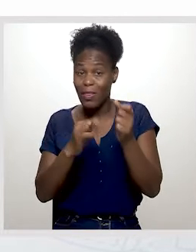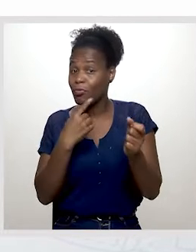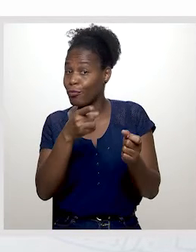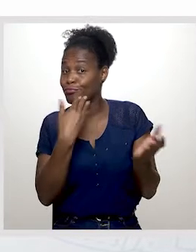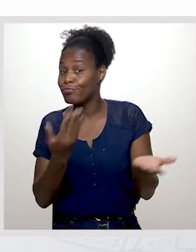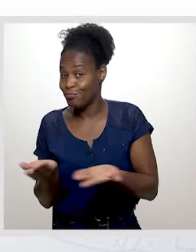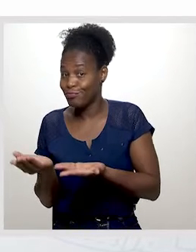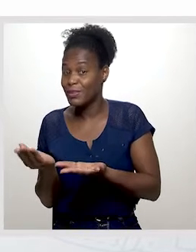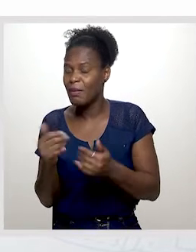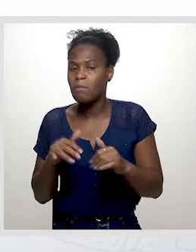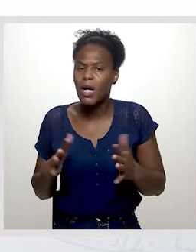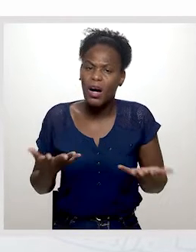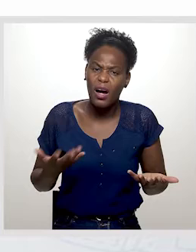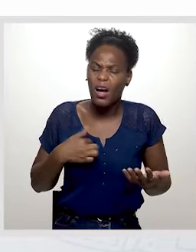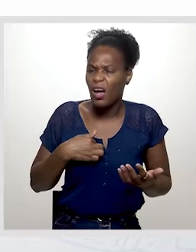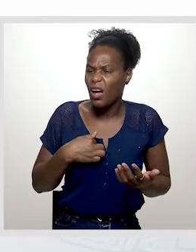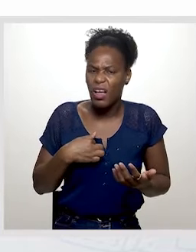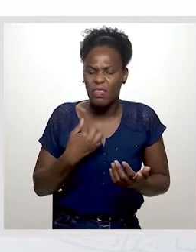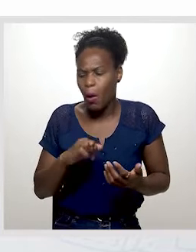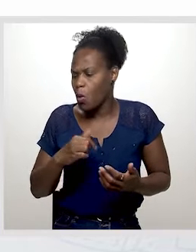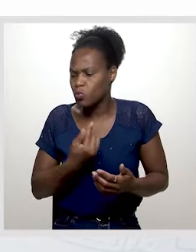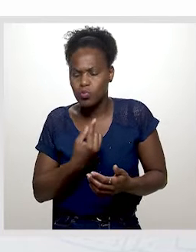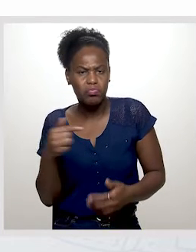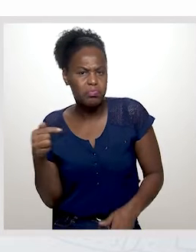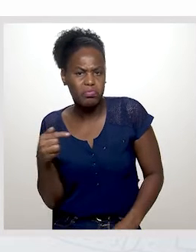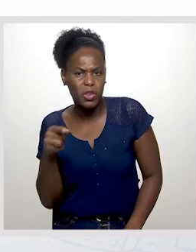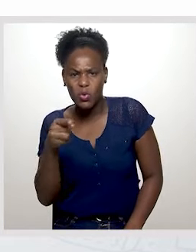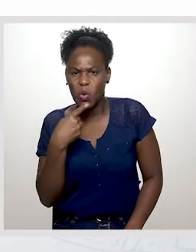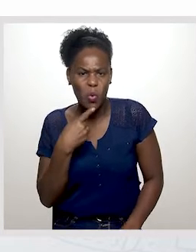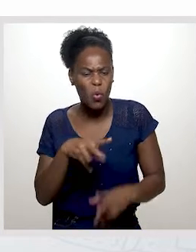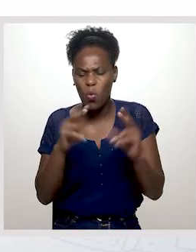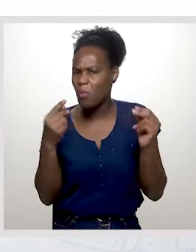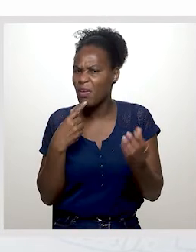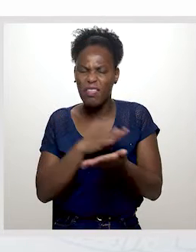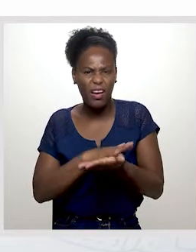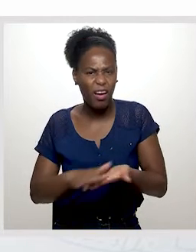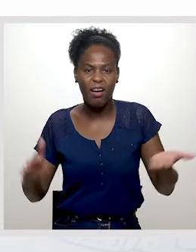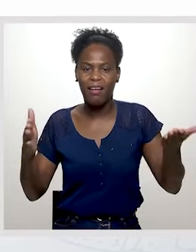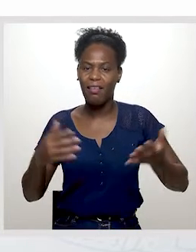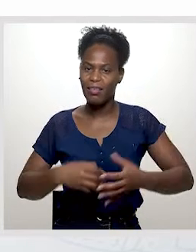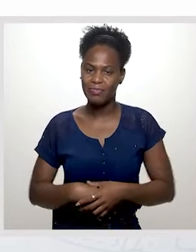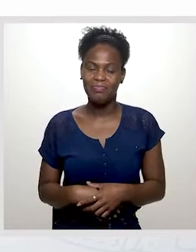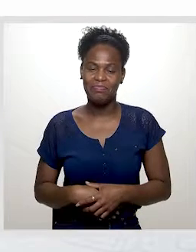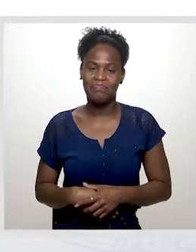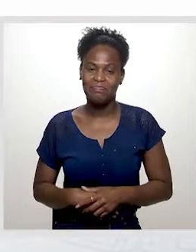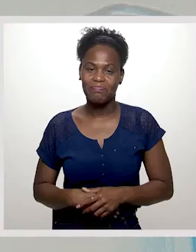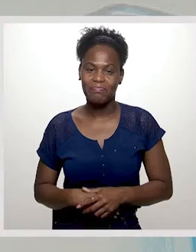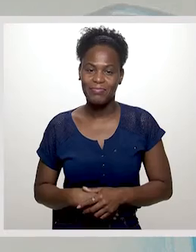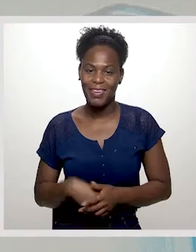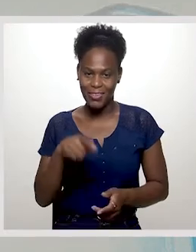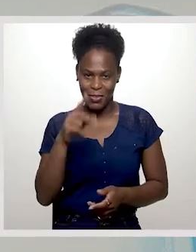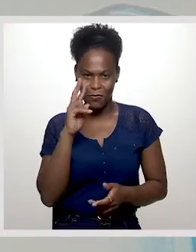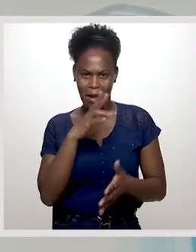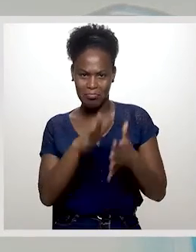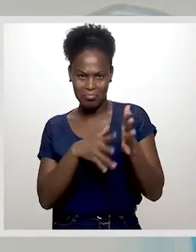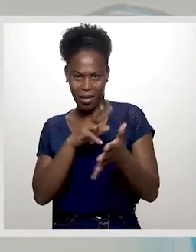t'invite. Mais je ne suis pas négatif. Tu ne comprends jamais rien. Tu as suivi